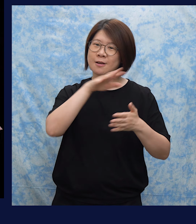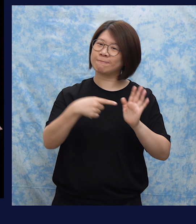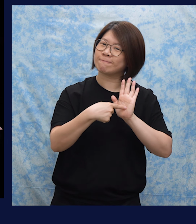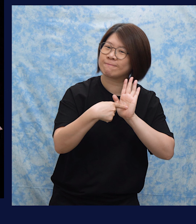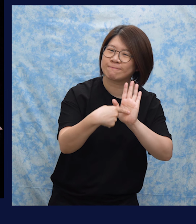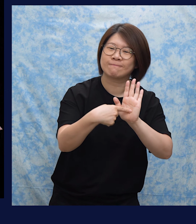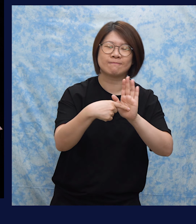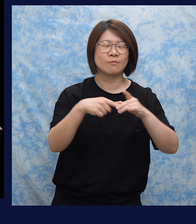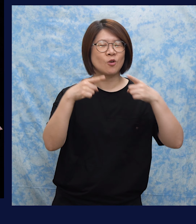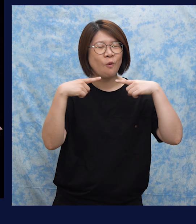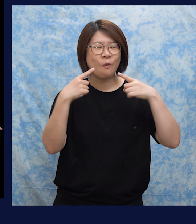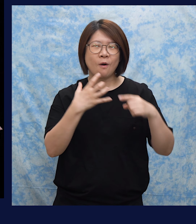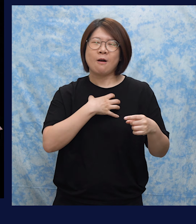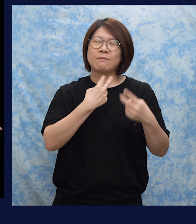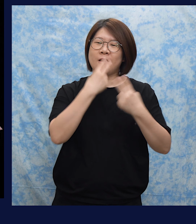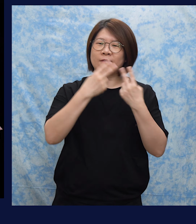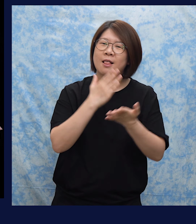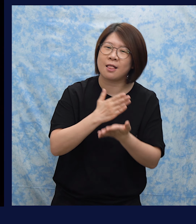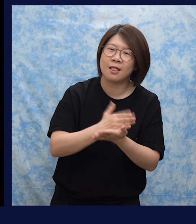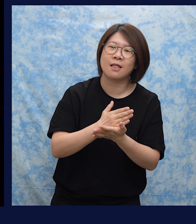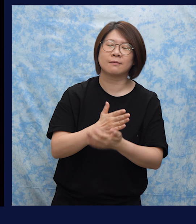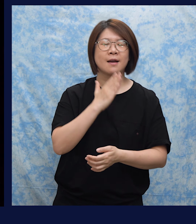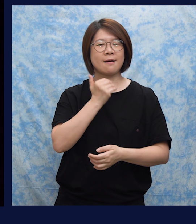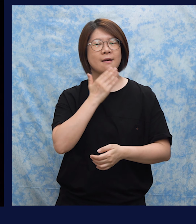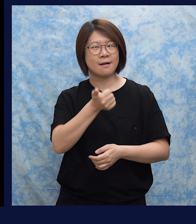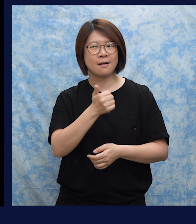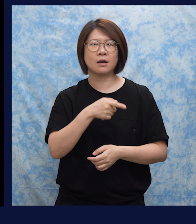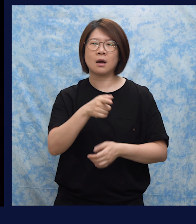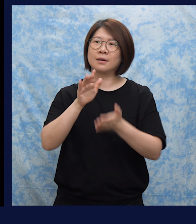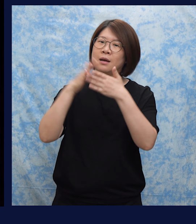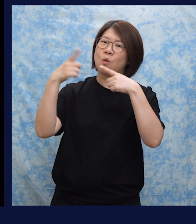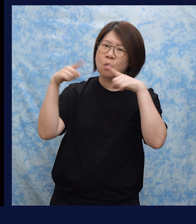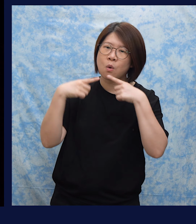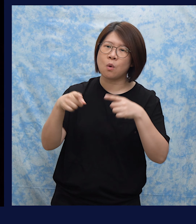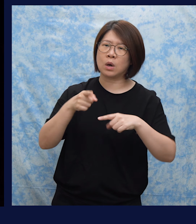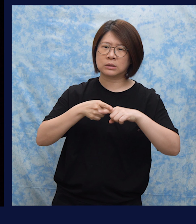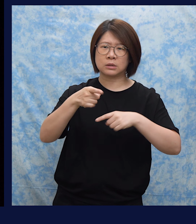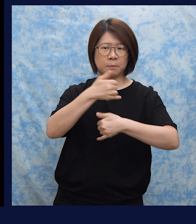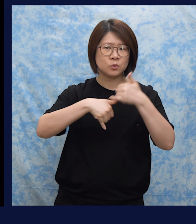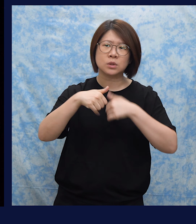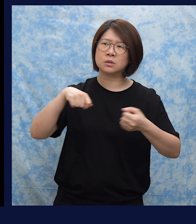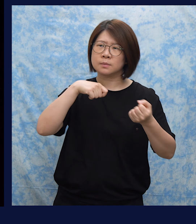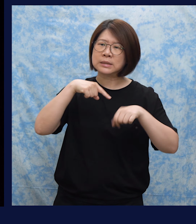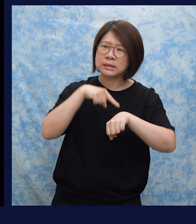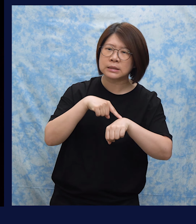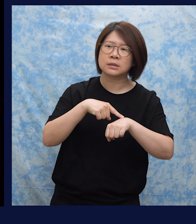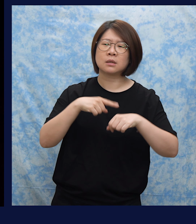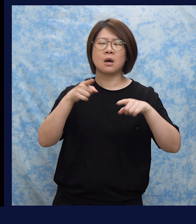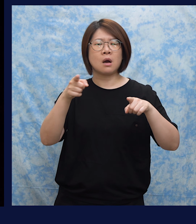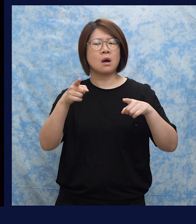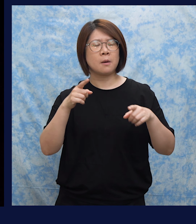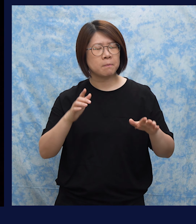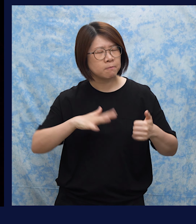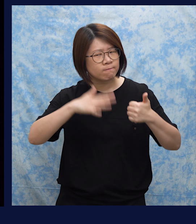去帶出當中氣氛嘅不同，有兩個示範。 冇錯，咁其實頌讚歌咧係當年演出呢啲受難曲嘅時